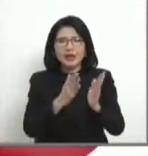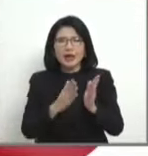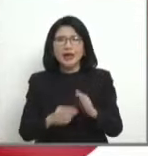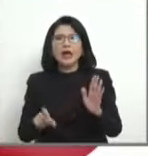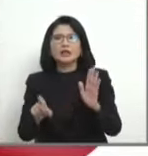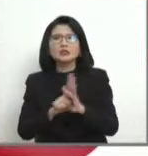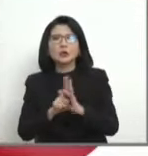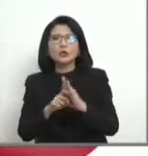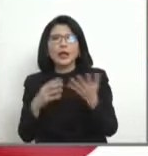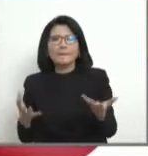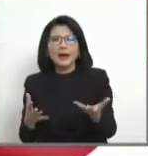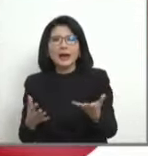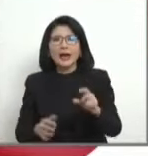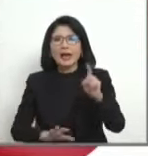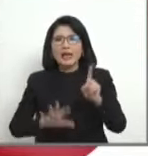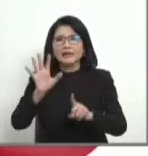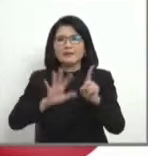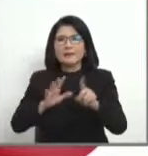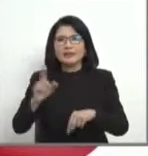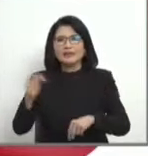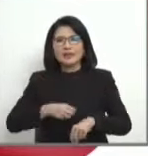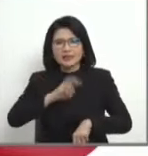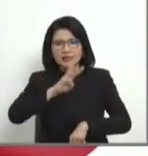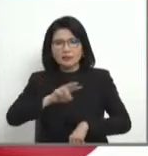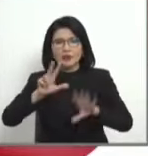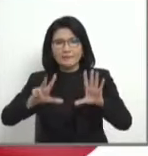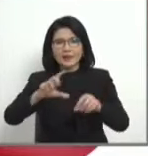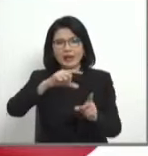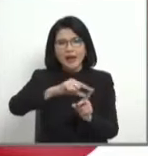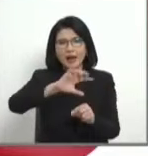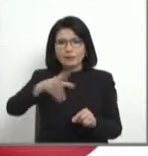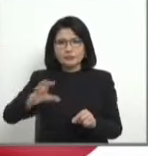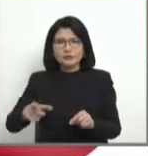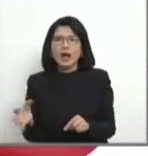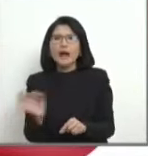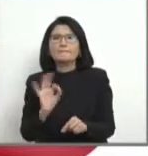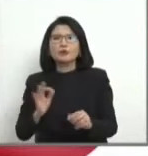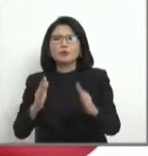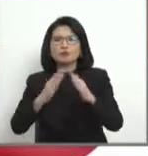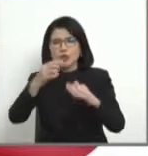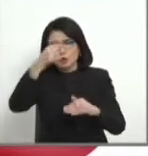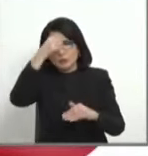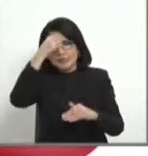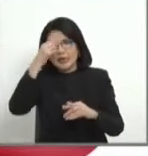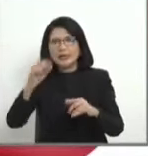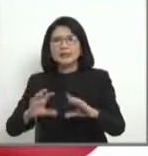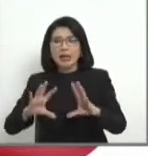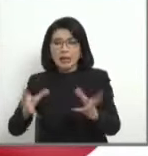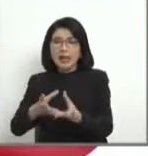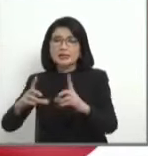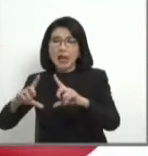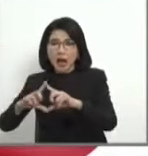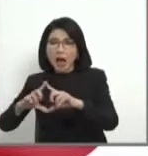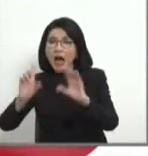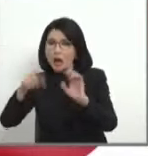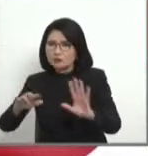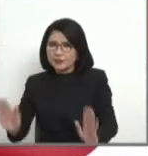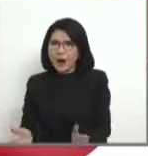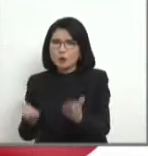Misalnya nih, 15 dari 38 provinsi belum memiliki rumah sakit kelas A. Ini harus dibangun.